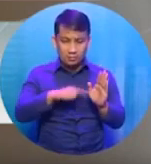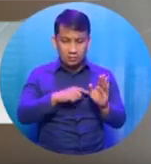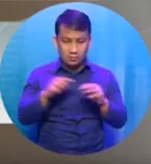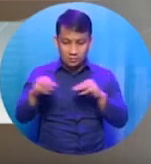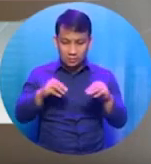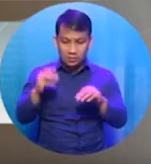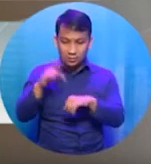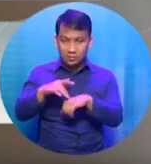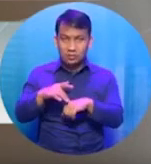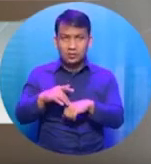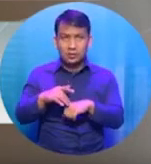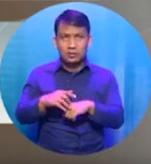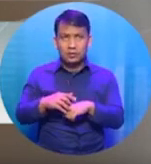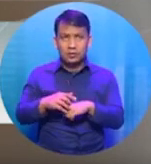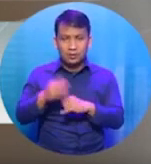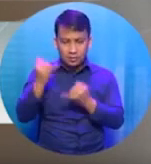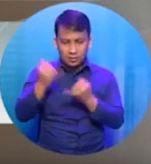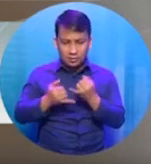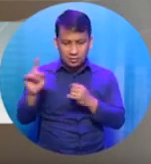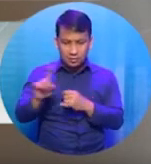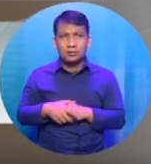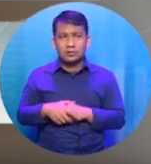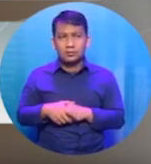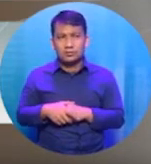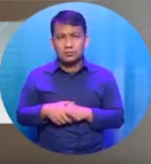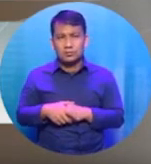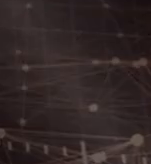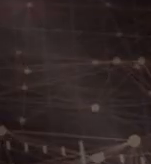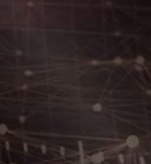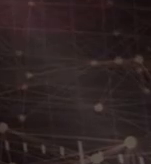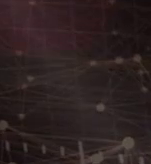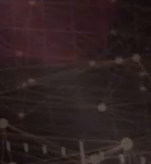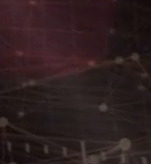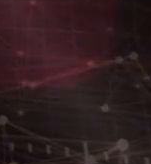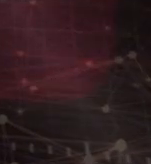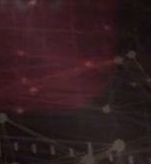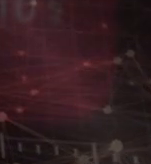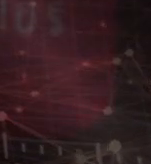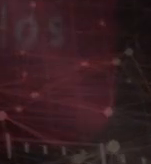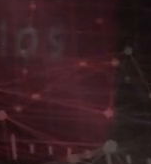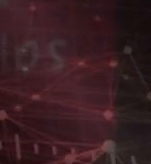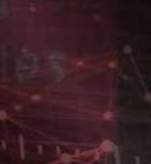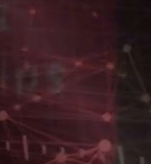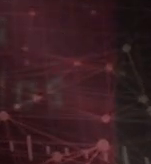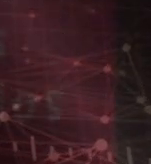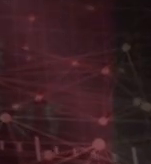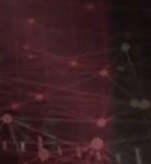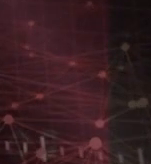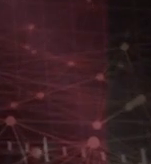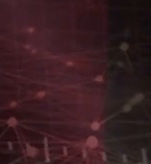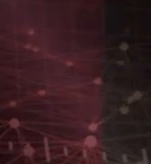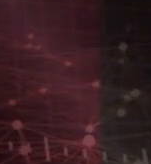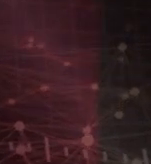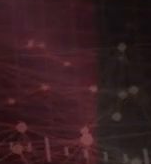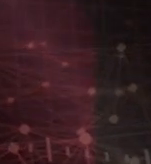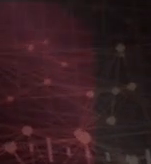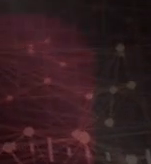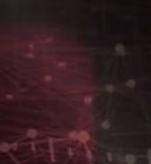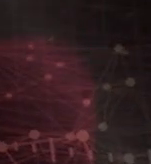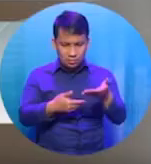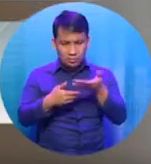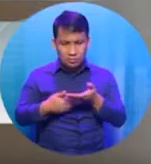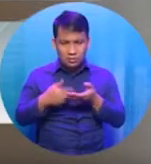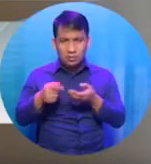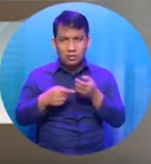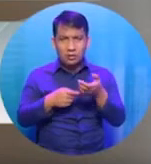po ang kumikilos. Huling talong na lang, sir, no? Meron po kasi kaming natanggap na mga messages dito. Ito po galing po sa account niya, to? Opo, yun, sir,